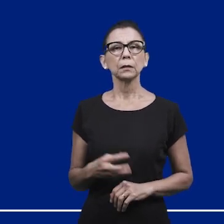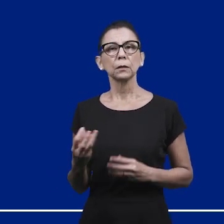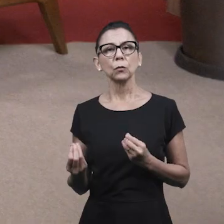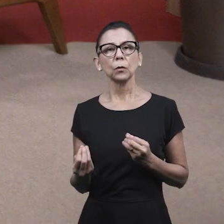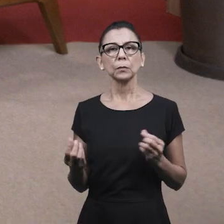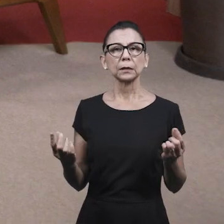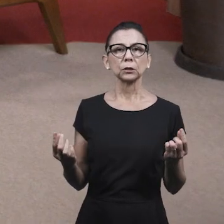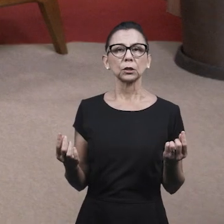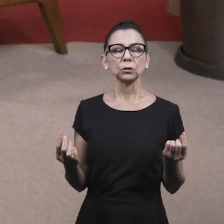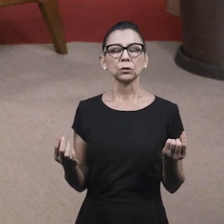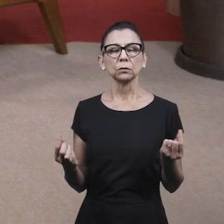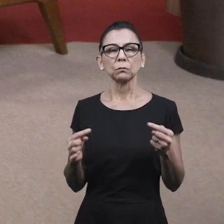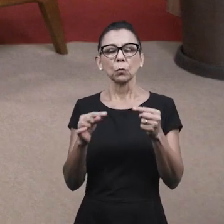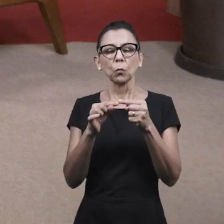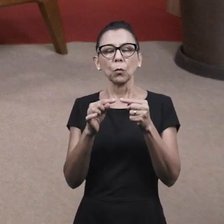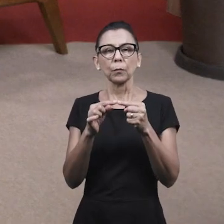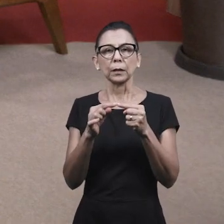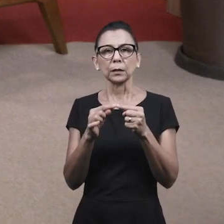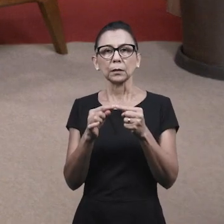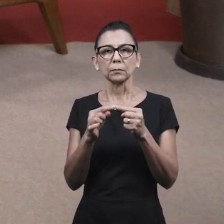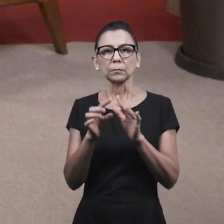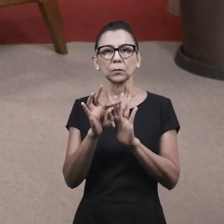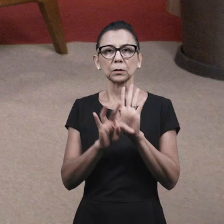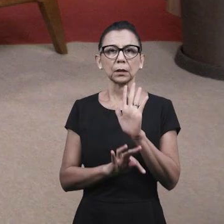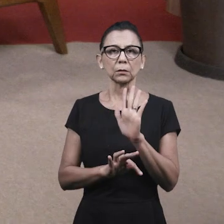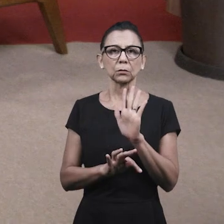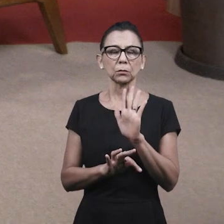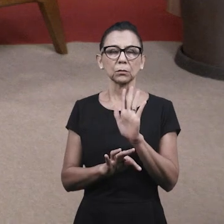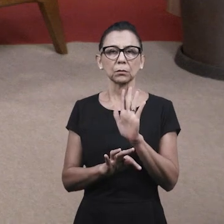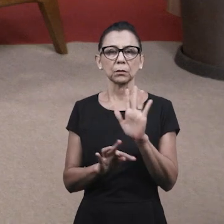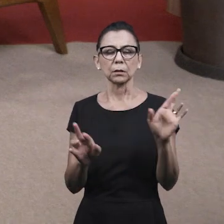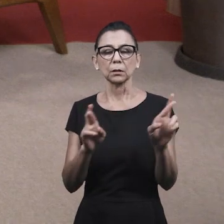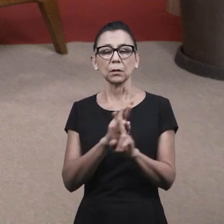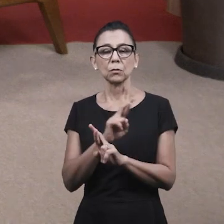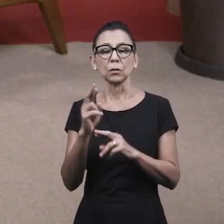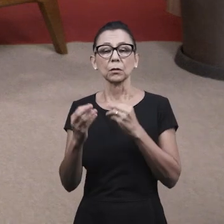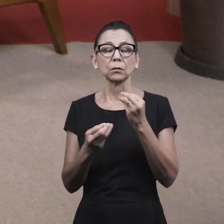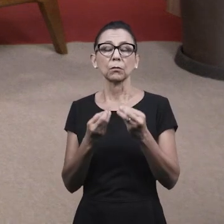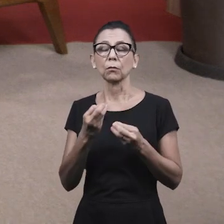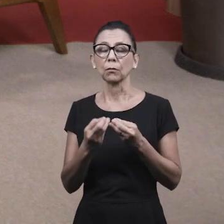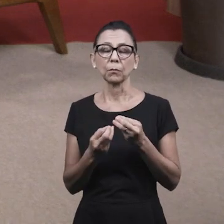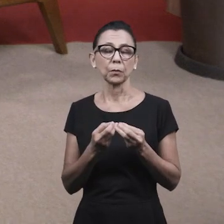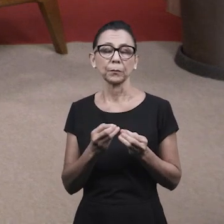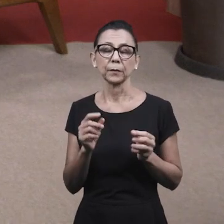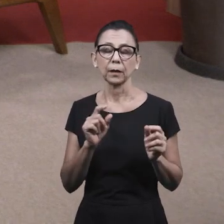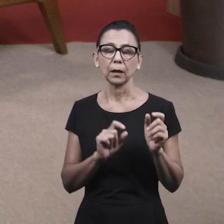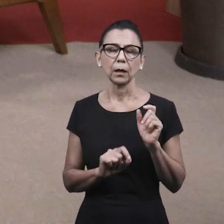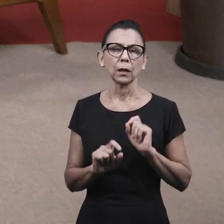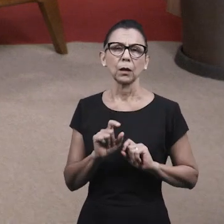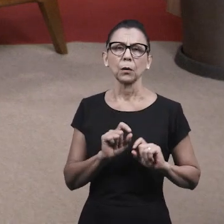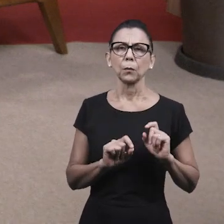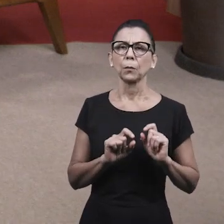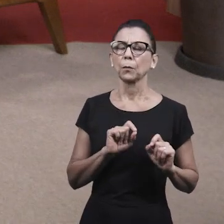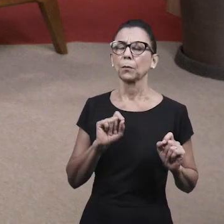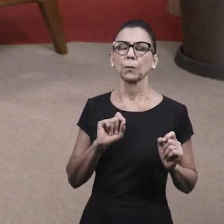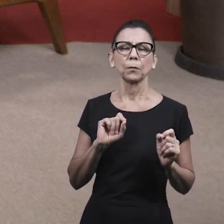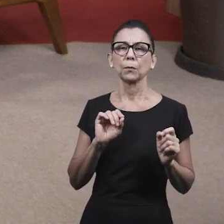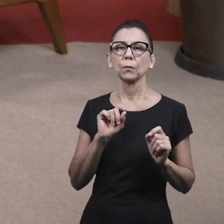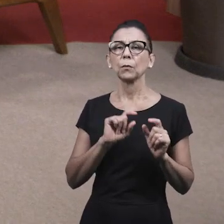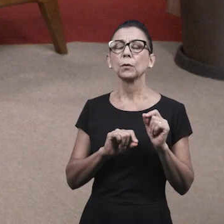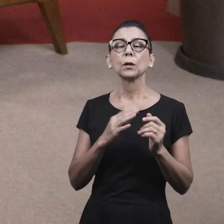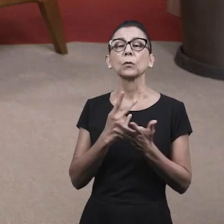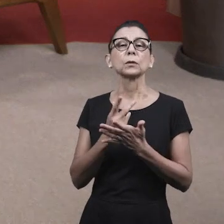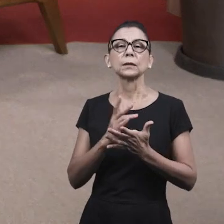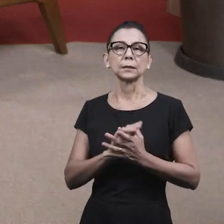péché. Très bien. Comment donc on va lier un texte à un autre dans la thématique